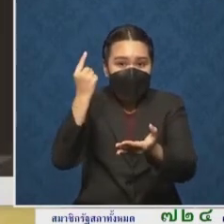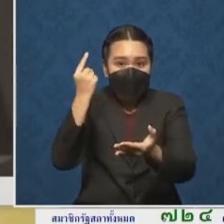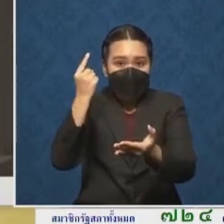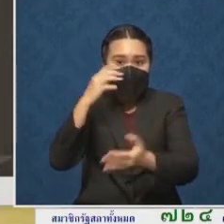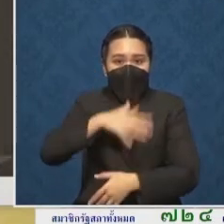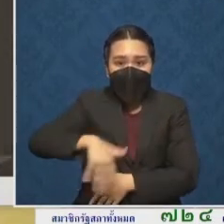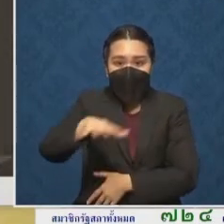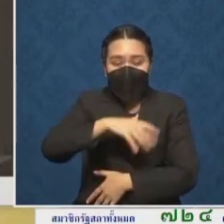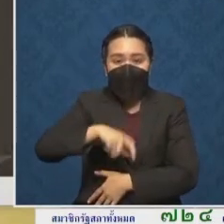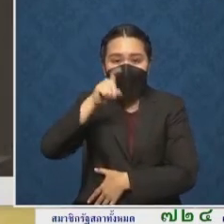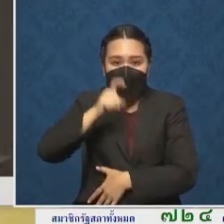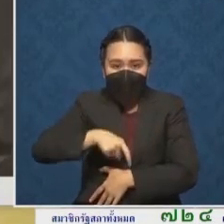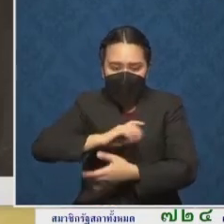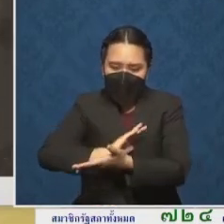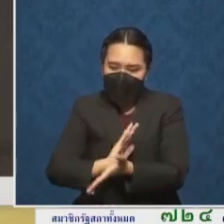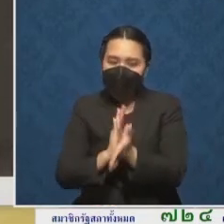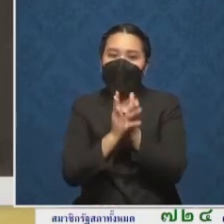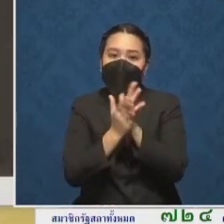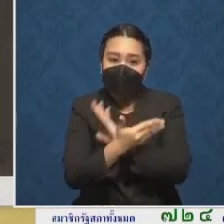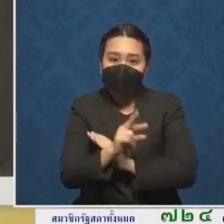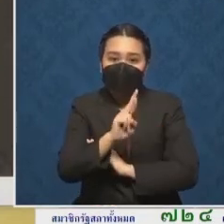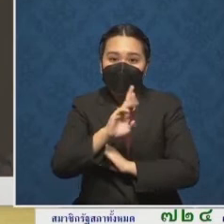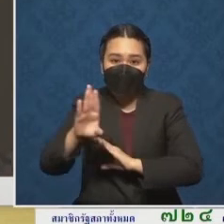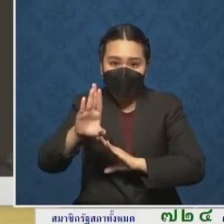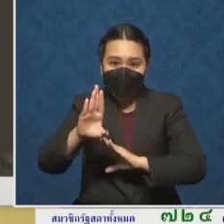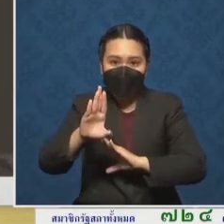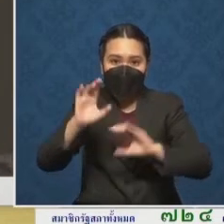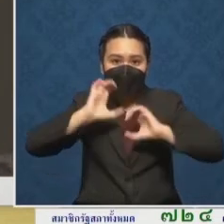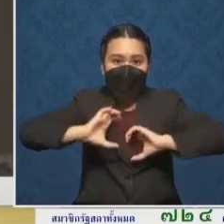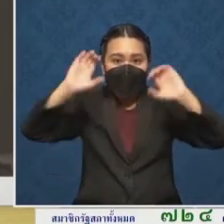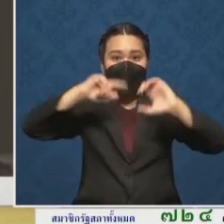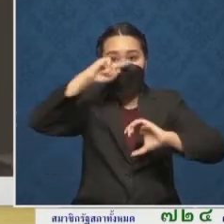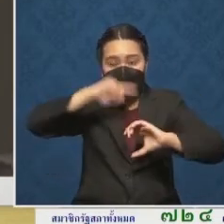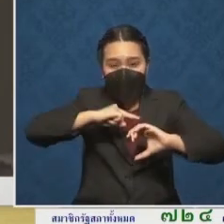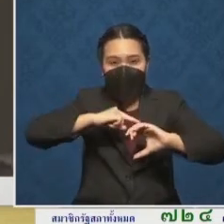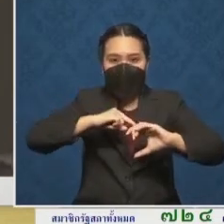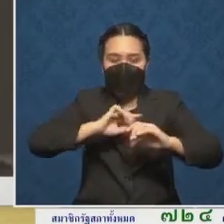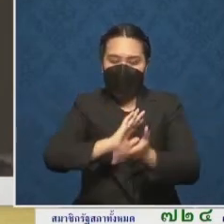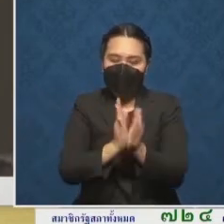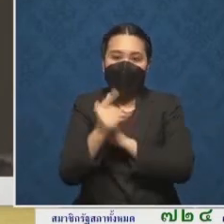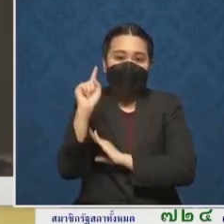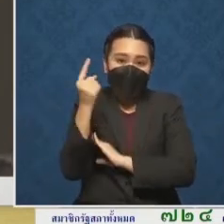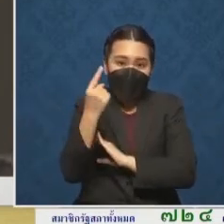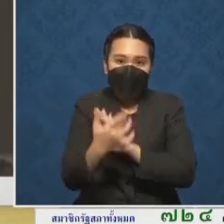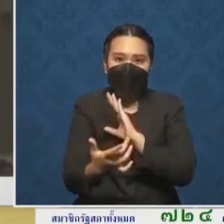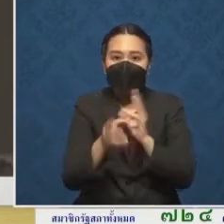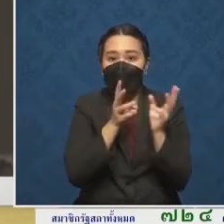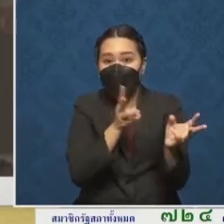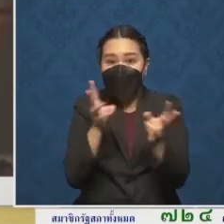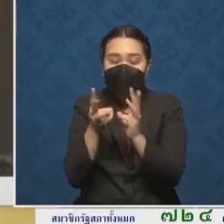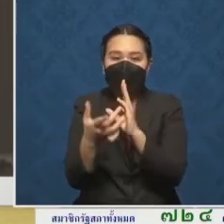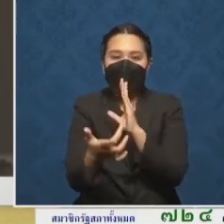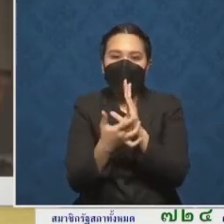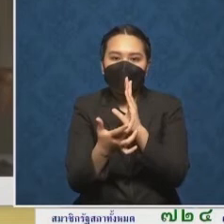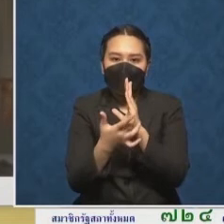ปฏิรูประบบการบริหารราชการแผ่นดินโดยใช้วิธีการทางอิเล็กทรอนิก